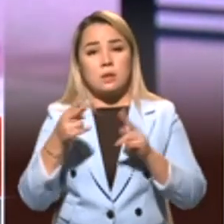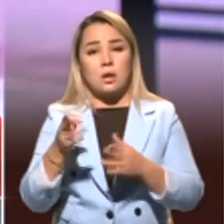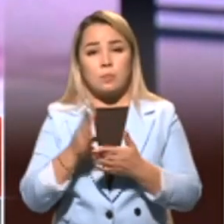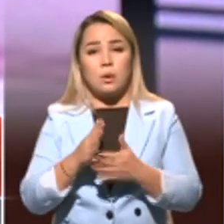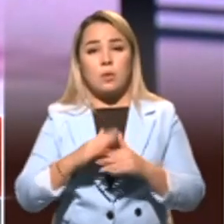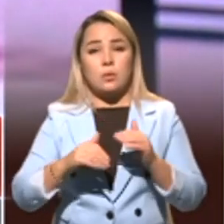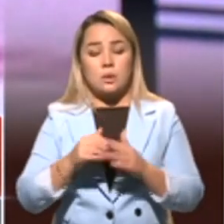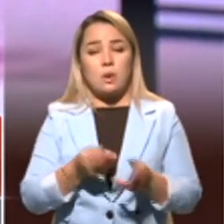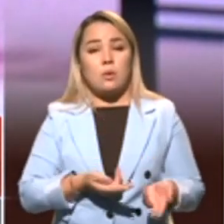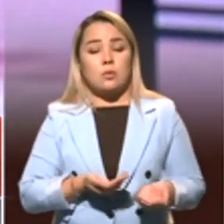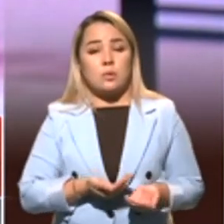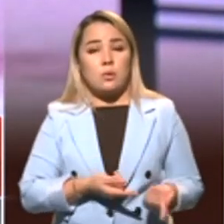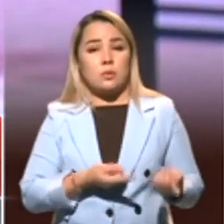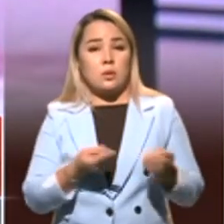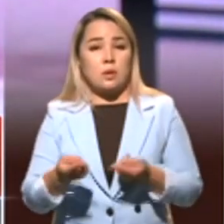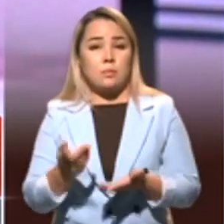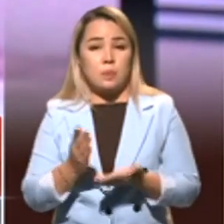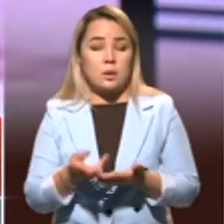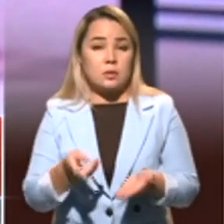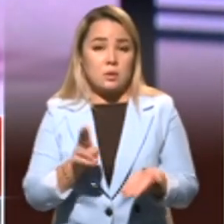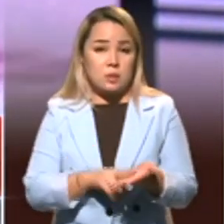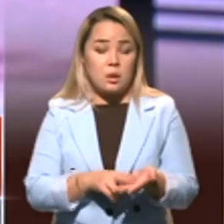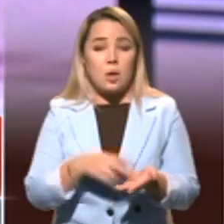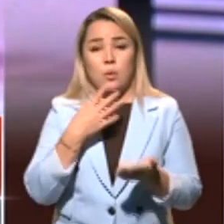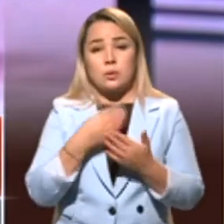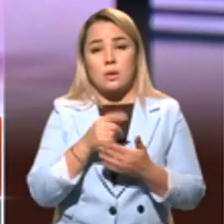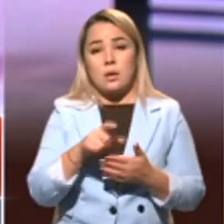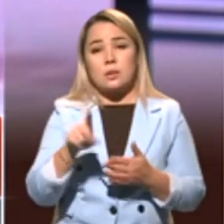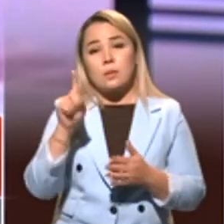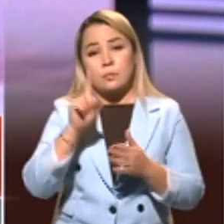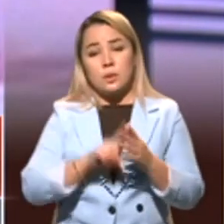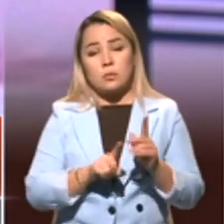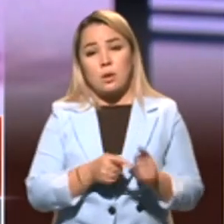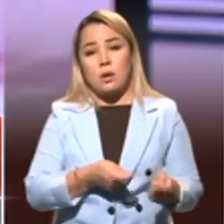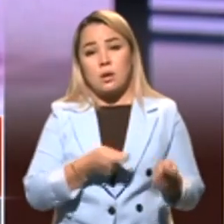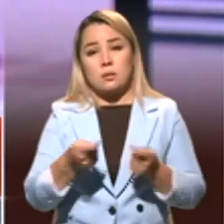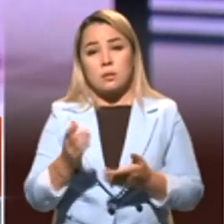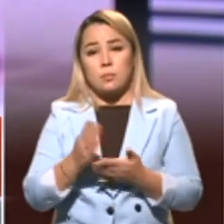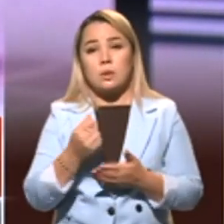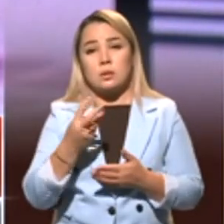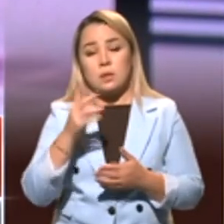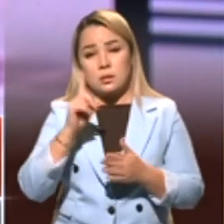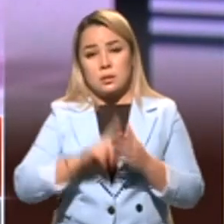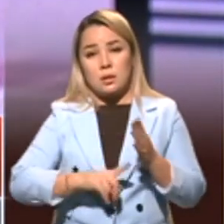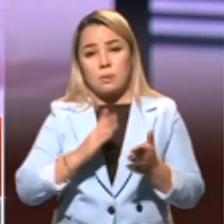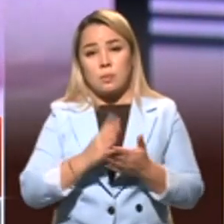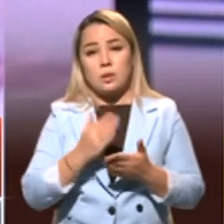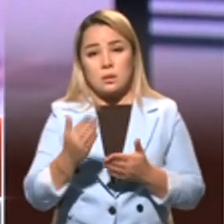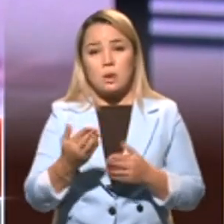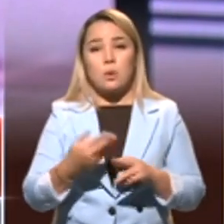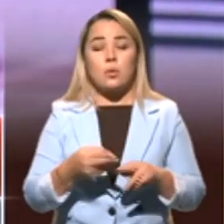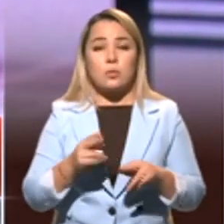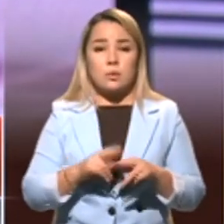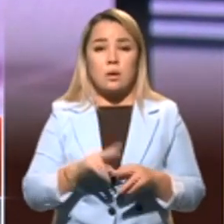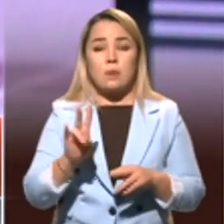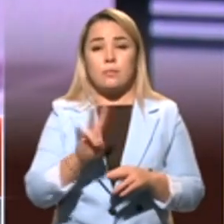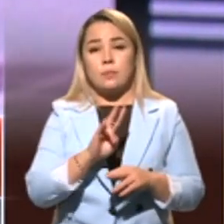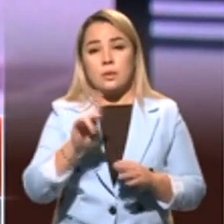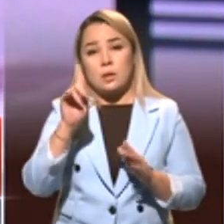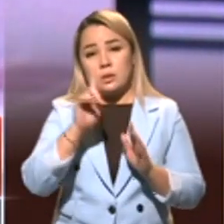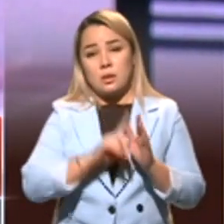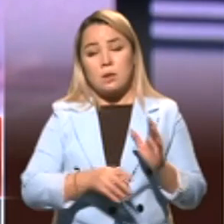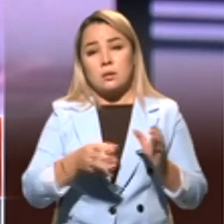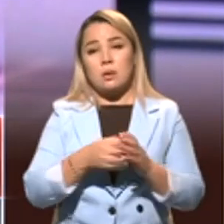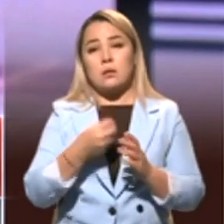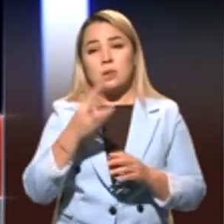жаққа қоныстанамыз. Біз қоныстанға да өзімен бірге адамдар діндерін де алып барады. Бізде де қаншама діндер бар. Мысалы католик дінінің